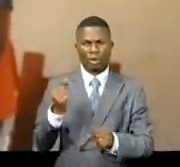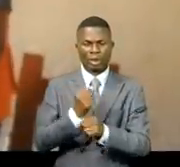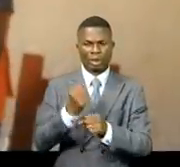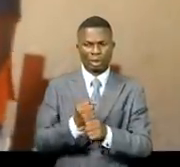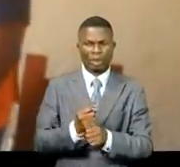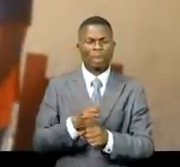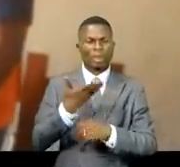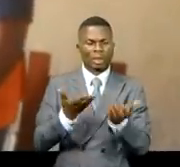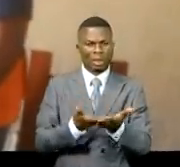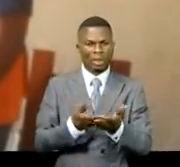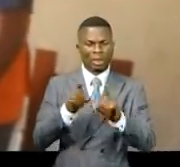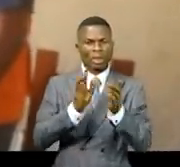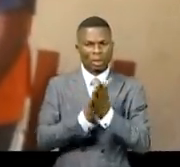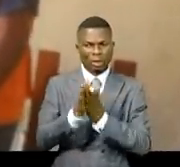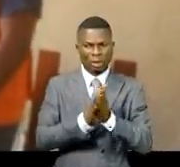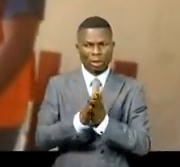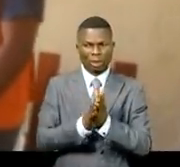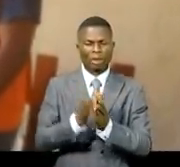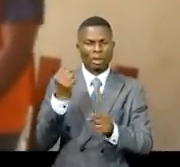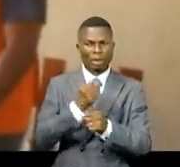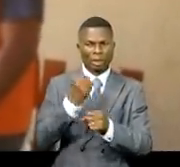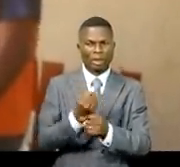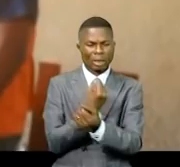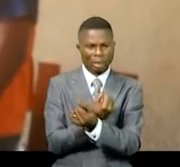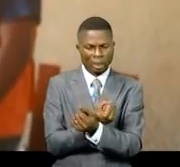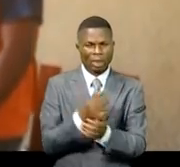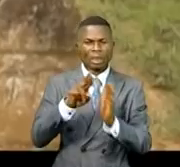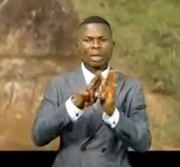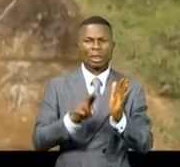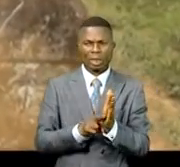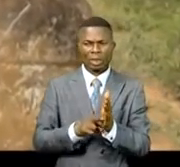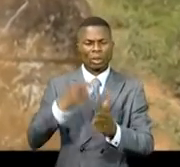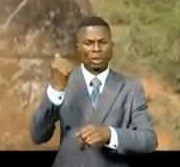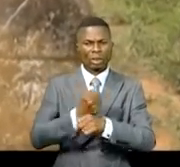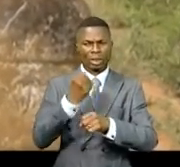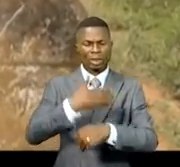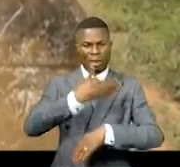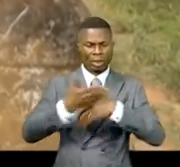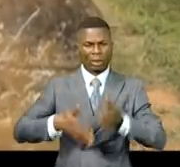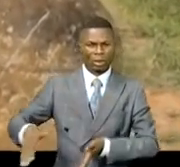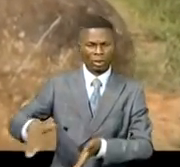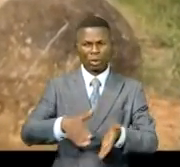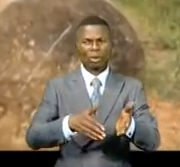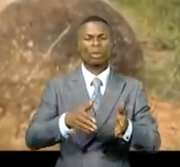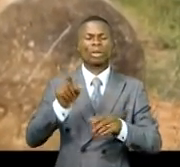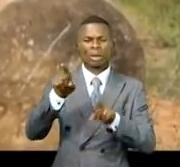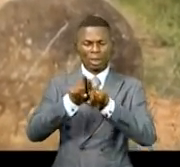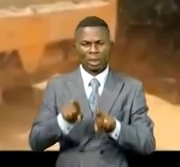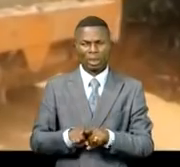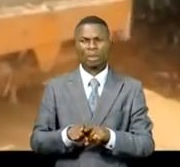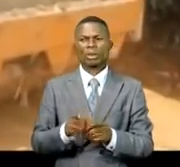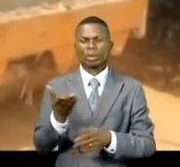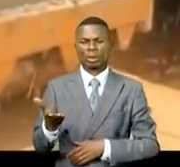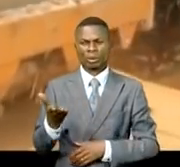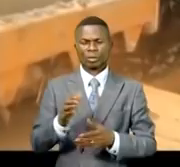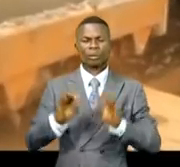l'exécution des travaux, mais souhaite que les dix travaux respectent les règles de l'art. D'après le constat de la direction provinciale de l'office des routes,